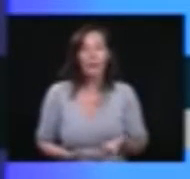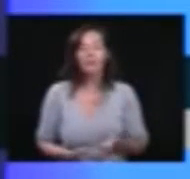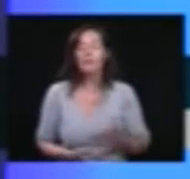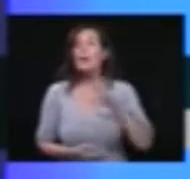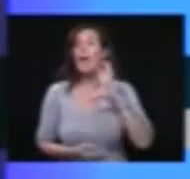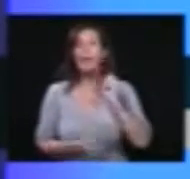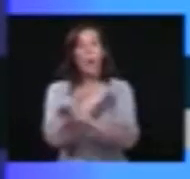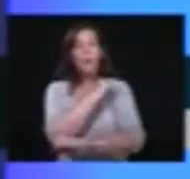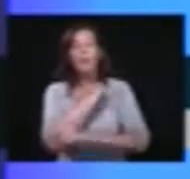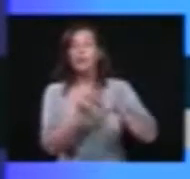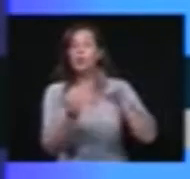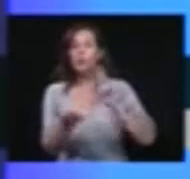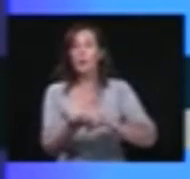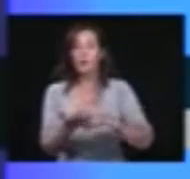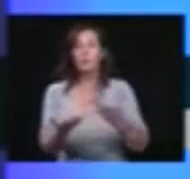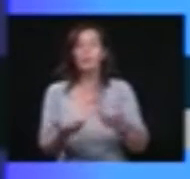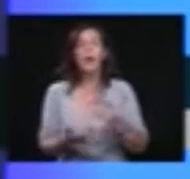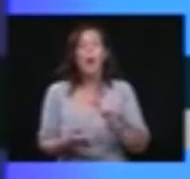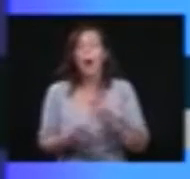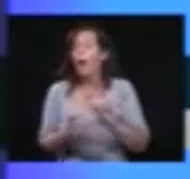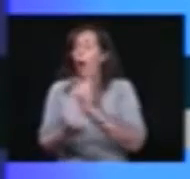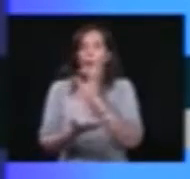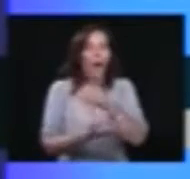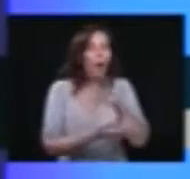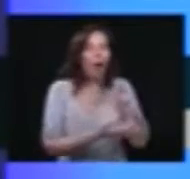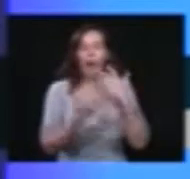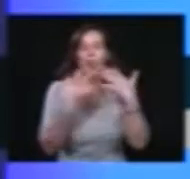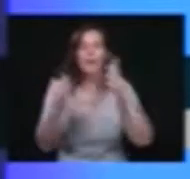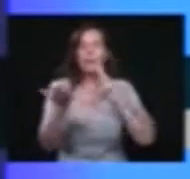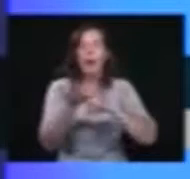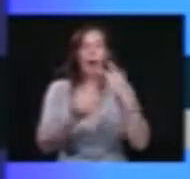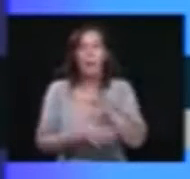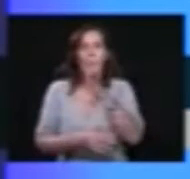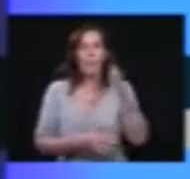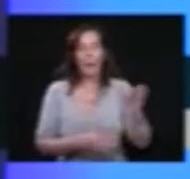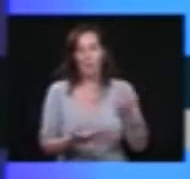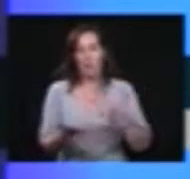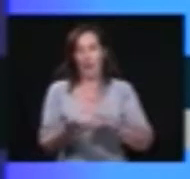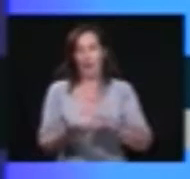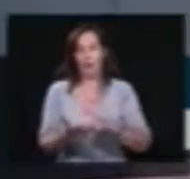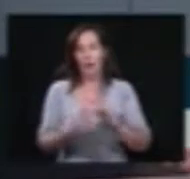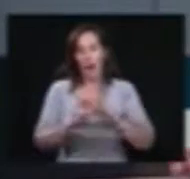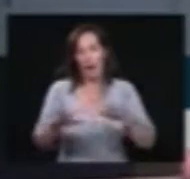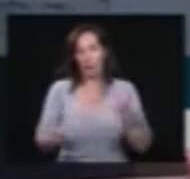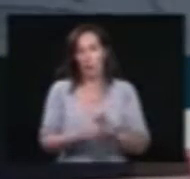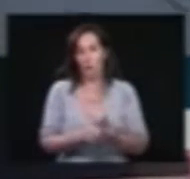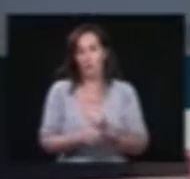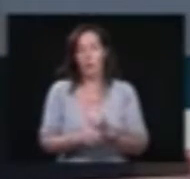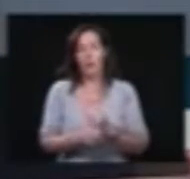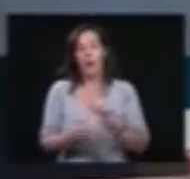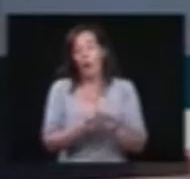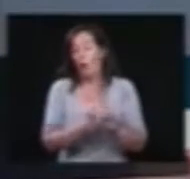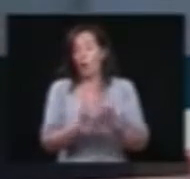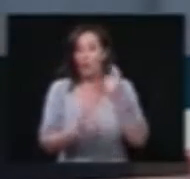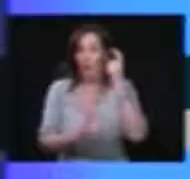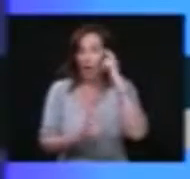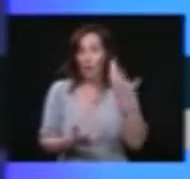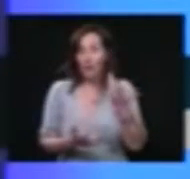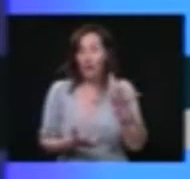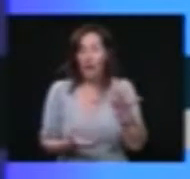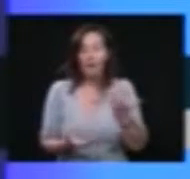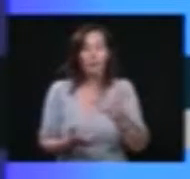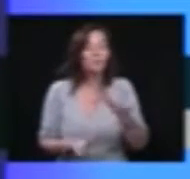אם הוא סטודנט, יש לו זכויות בתחום החינוך, הוא צריך לרוץ לעשרות אתרים לברר מה הזכויות. שבדרך כלל זה משהו שהילדים עושים. הילדים, תחשבי, זה בין